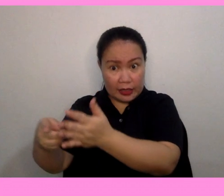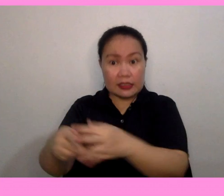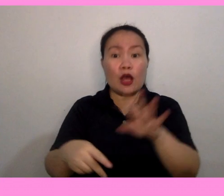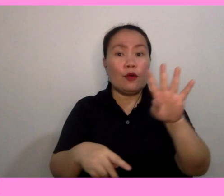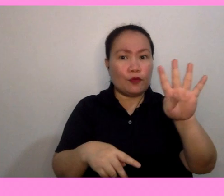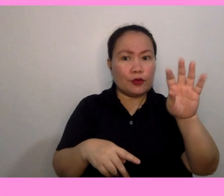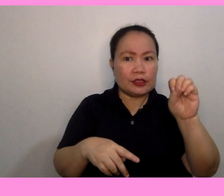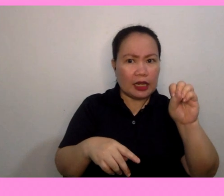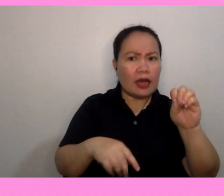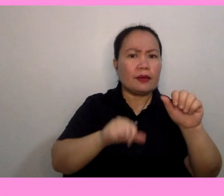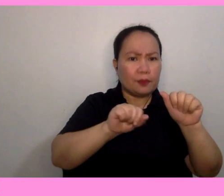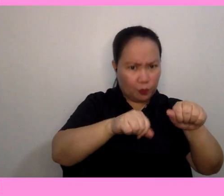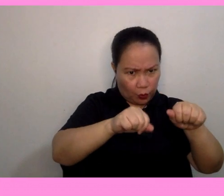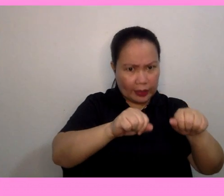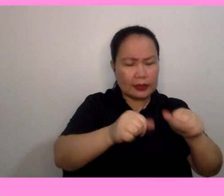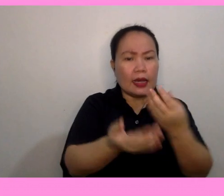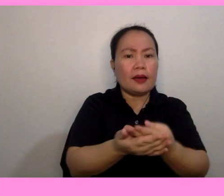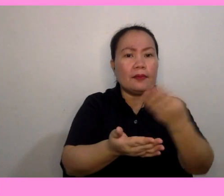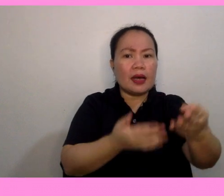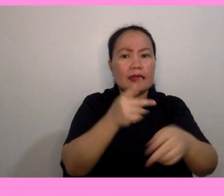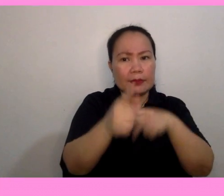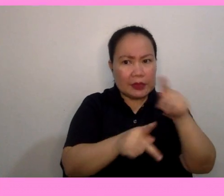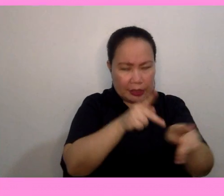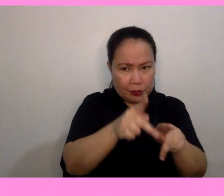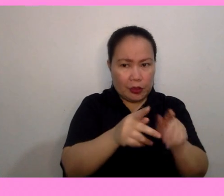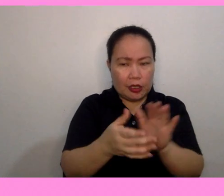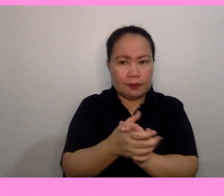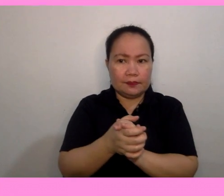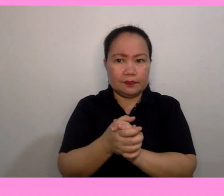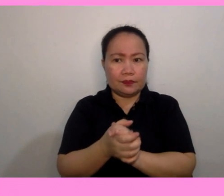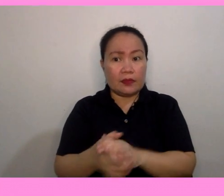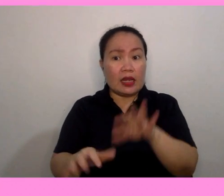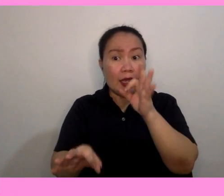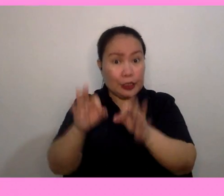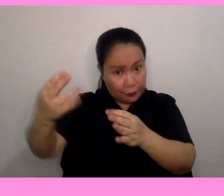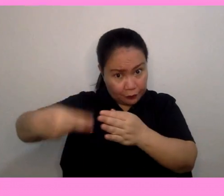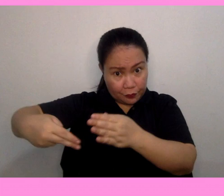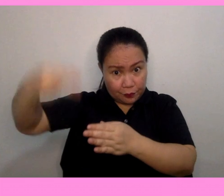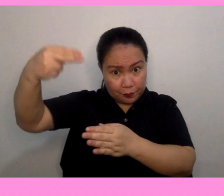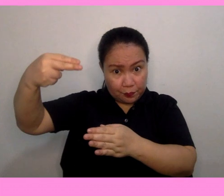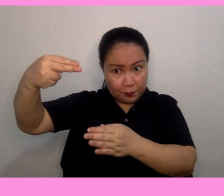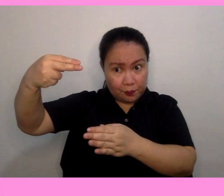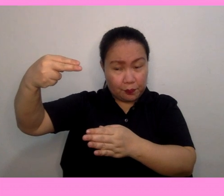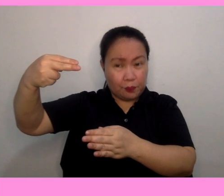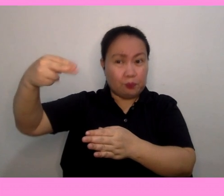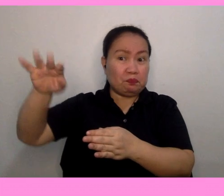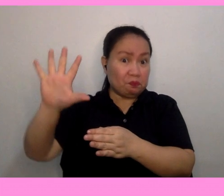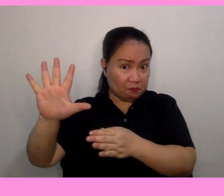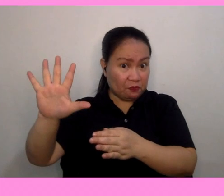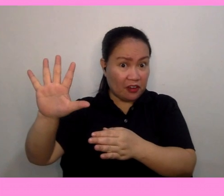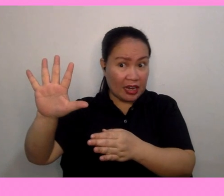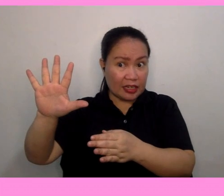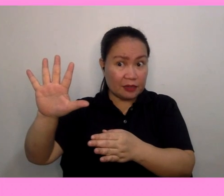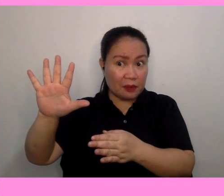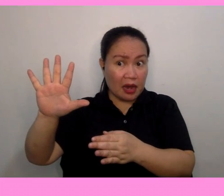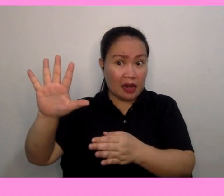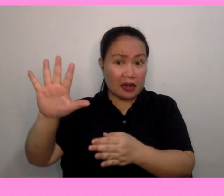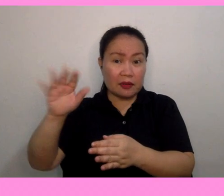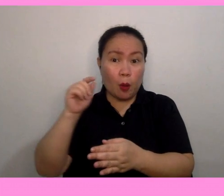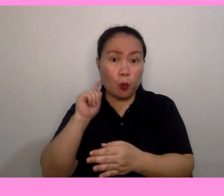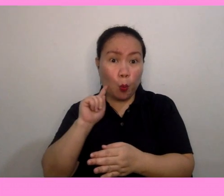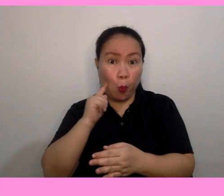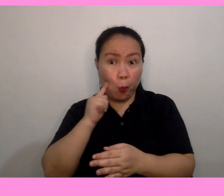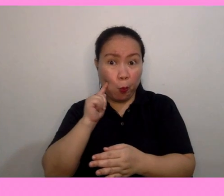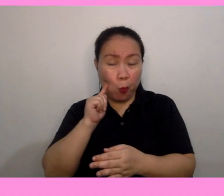40 piraso naman ang gusto at kayang bilhin ng mga mamimili. Kung tataas pa ang presyo at magiging 5 piso ang